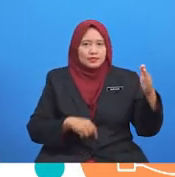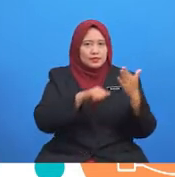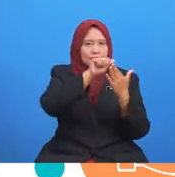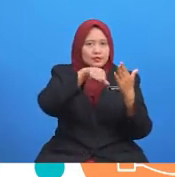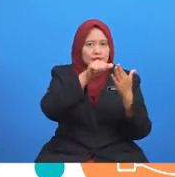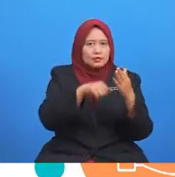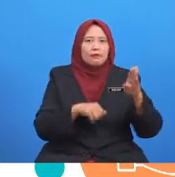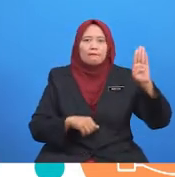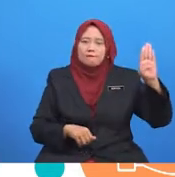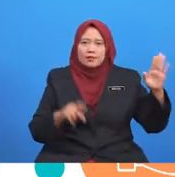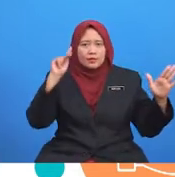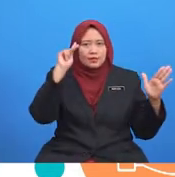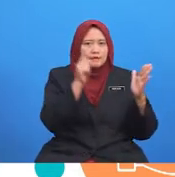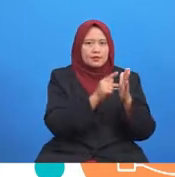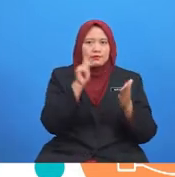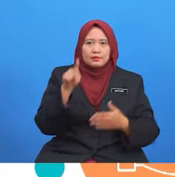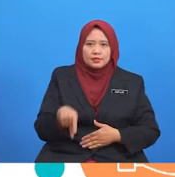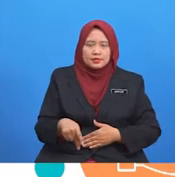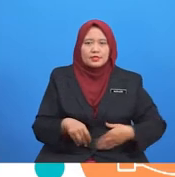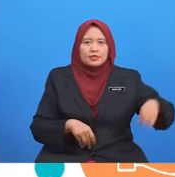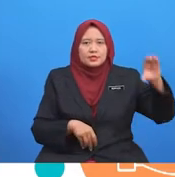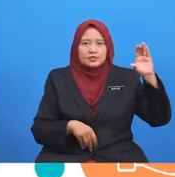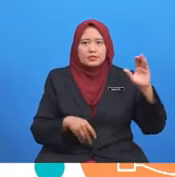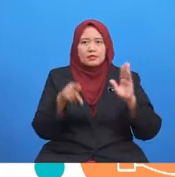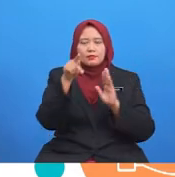C. Mempersembahkan.